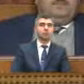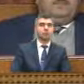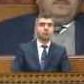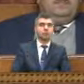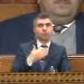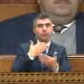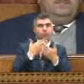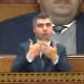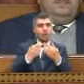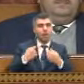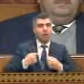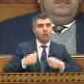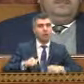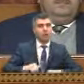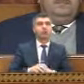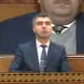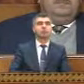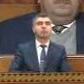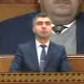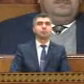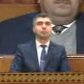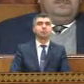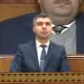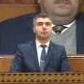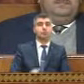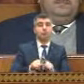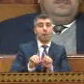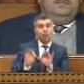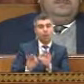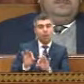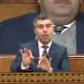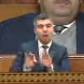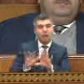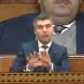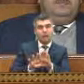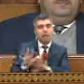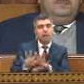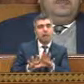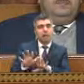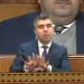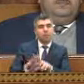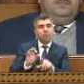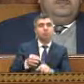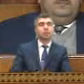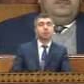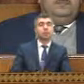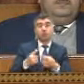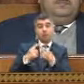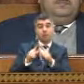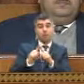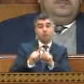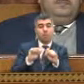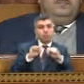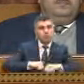شكرا سيد الرئيس. السيد الوزير المحترم، عن الإجراءات والتدابير التي اتخذتموها من أجل الاستجابة